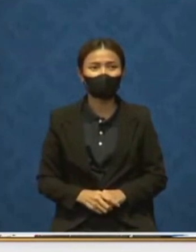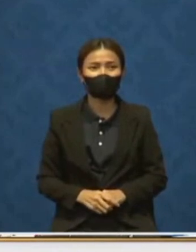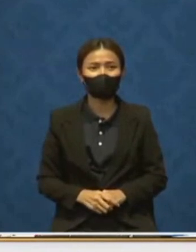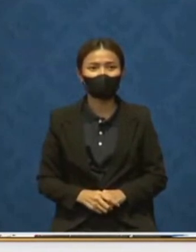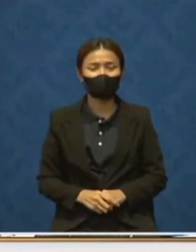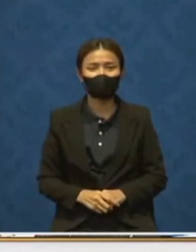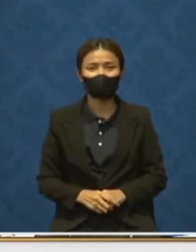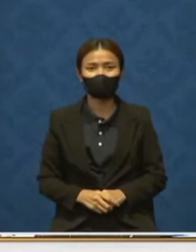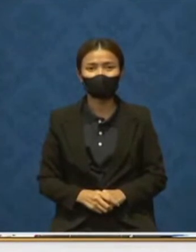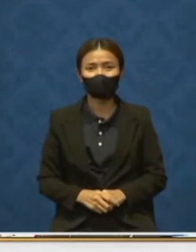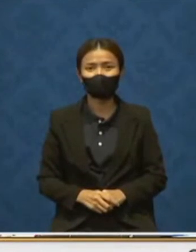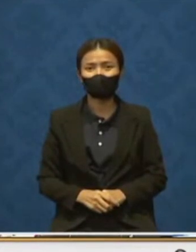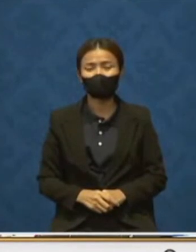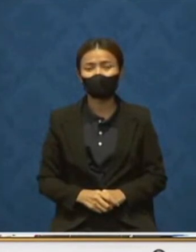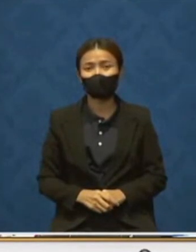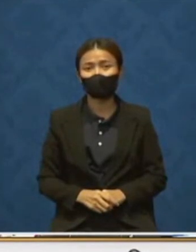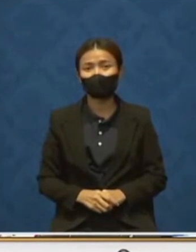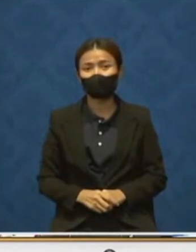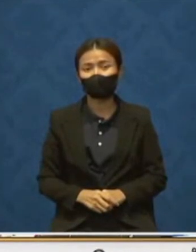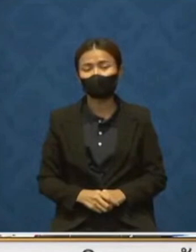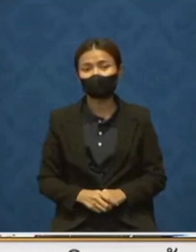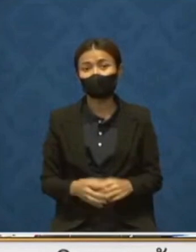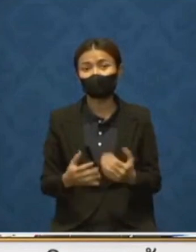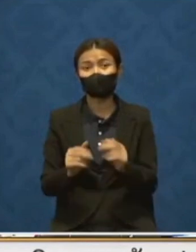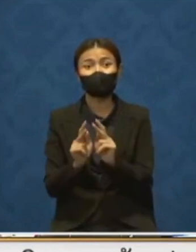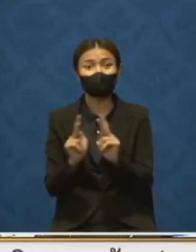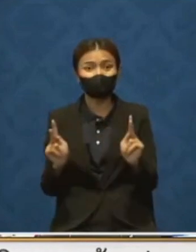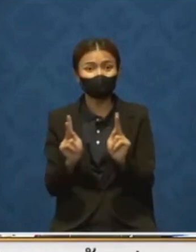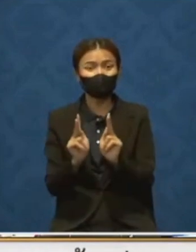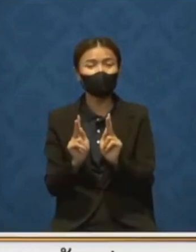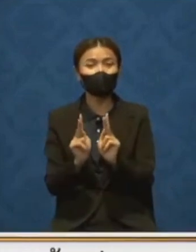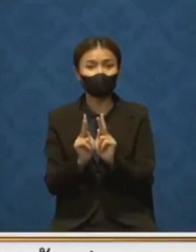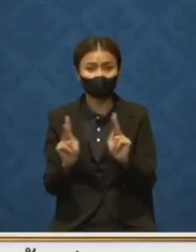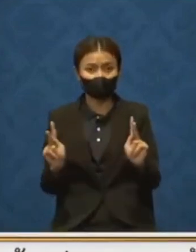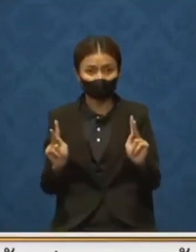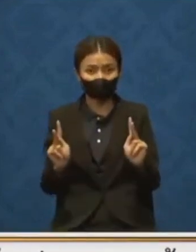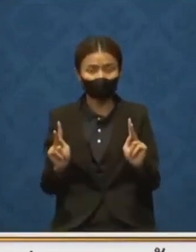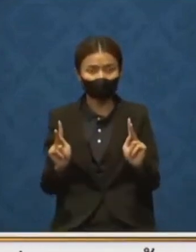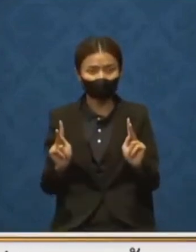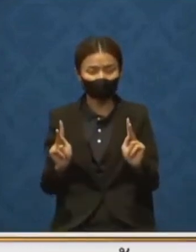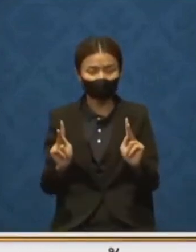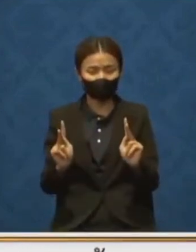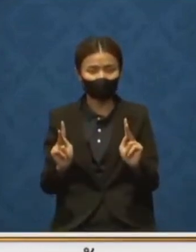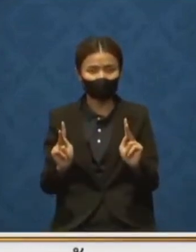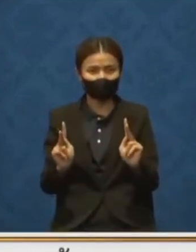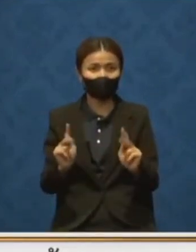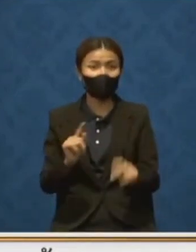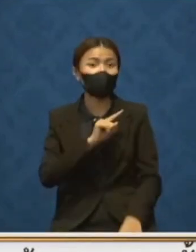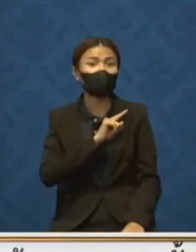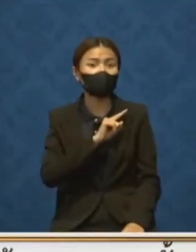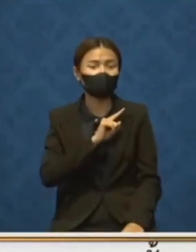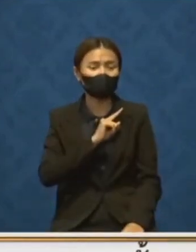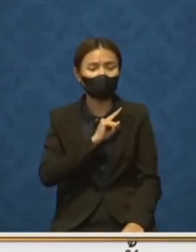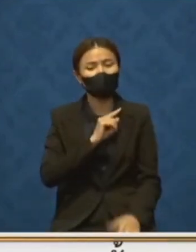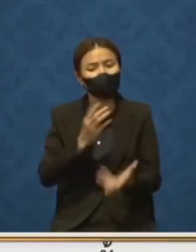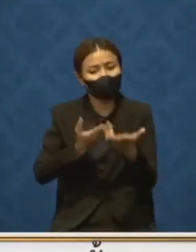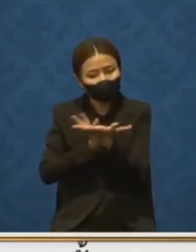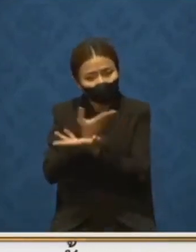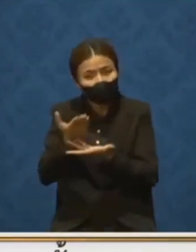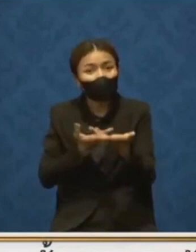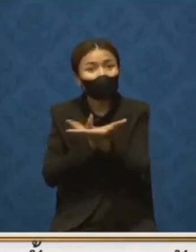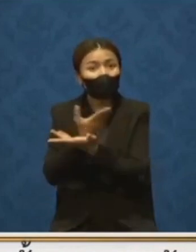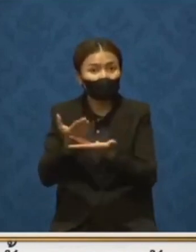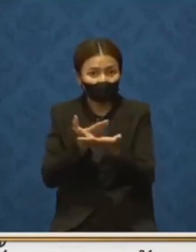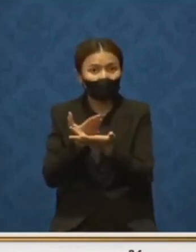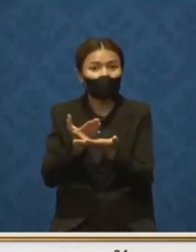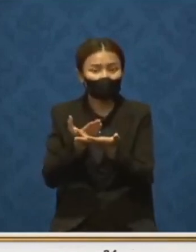ด้วยคณะกรรมการร่วมกันได้พิจารณาร่างพระราชบัญญัติวิชาชีพการสัตวบาลพ.ศ.เ